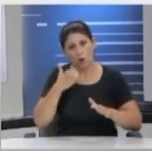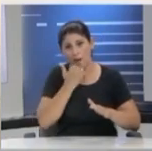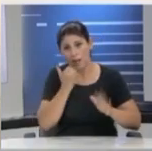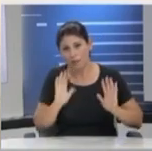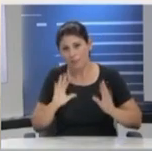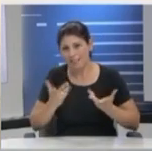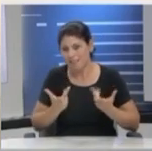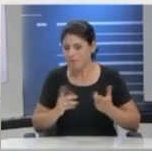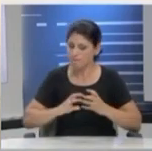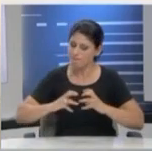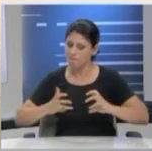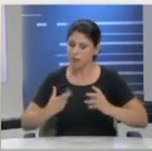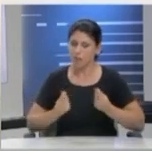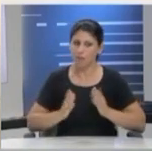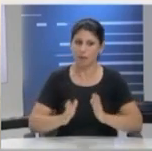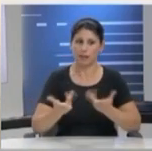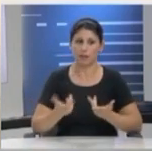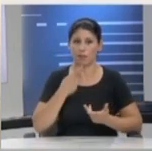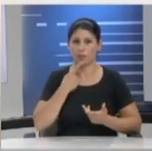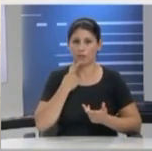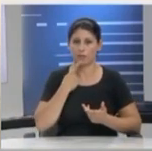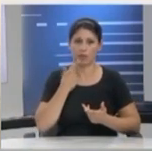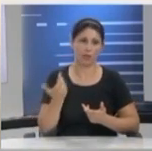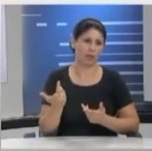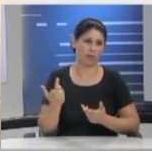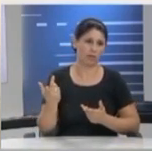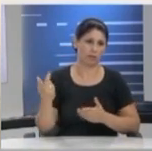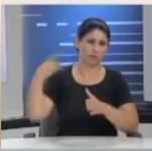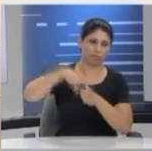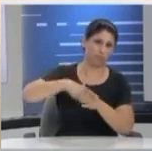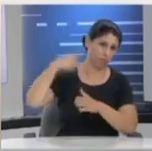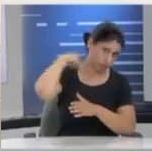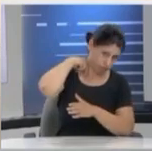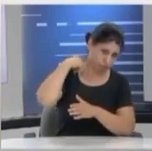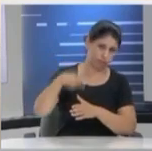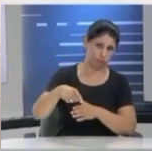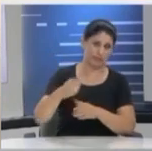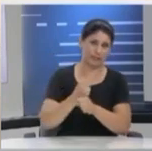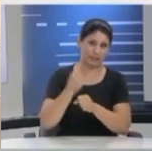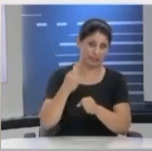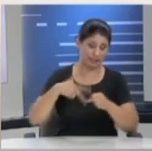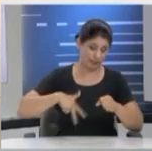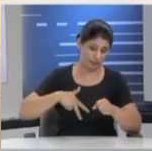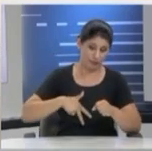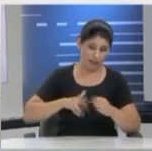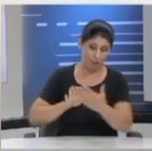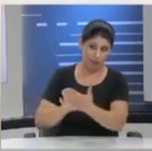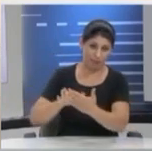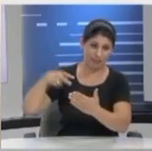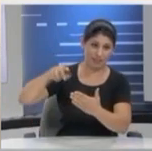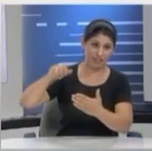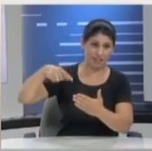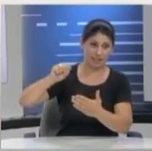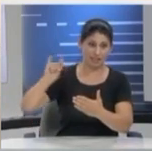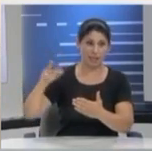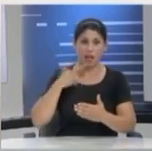αλλά κάτι δεν πηγαίνει καλά. Δεν λέω ότι είναι δουλεία της κυβέρνησης απέναντι στον κύριο Λάτση, προς Θεού. Μην το πούμε αυτό, αλλά η σπουδή